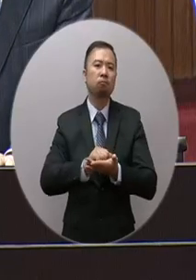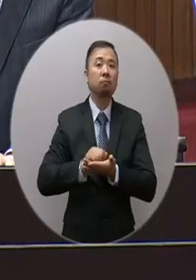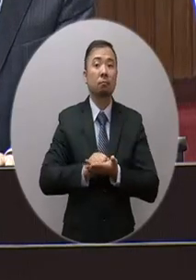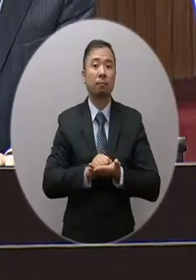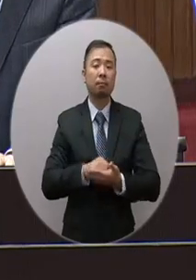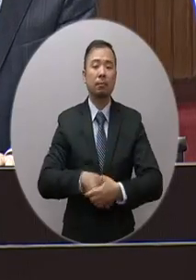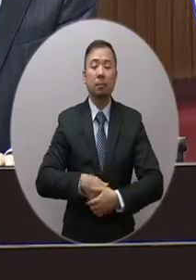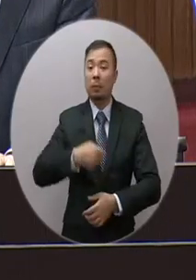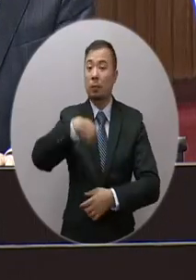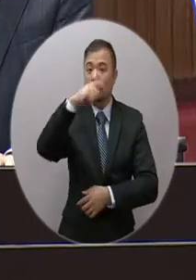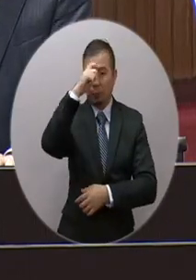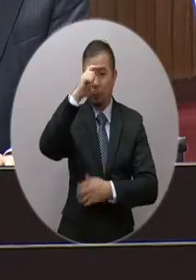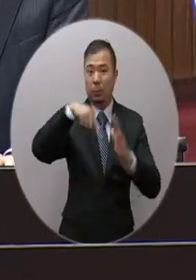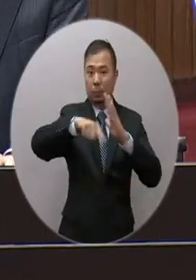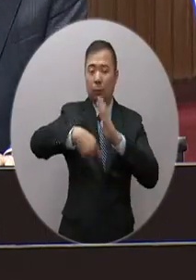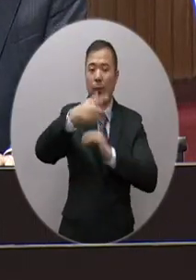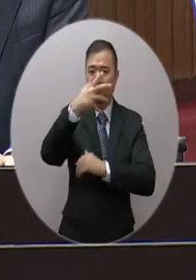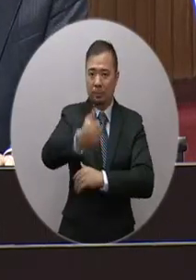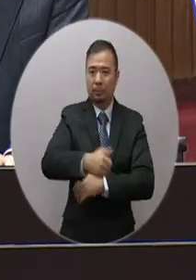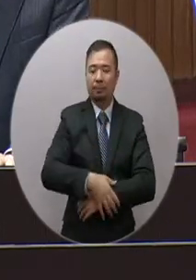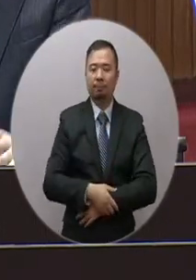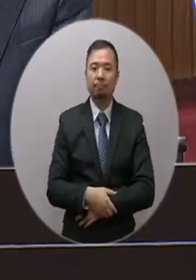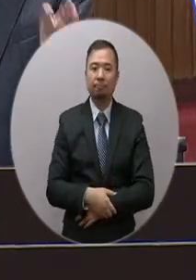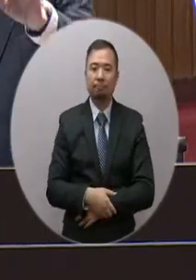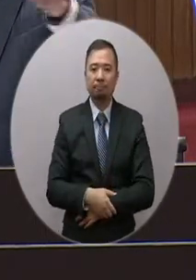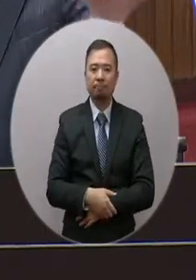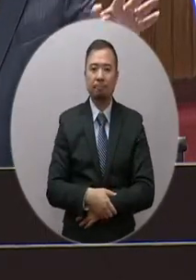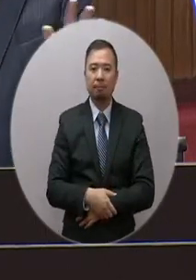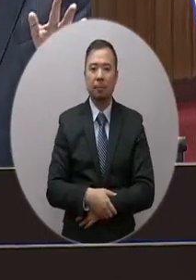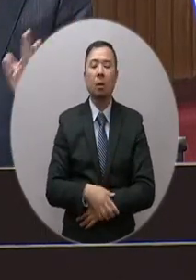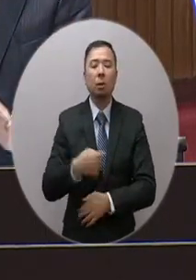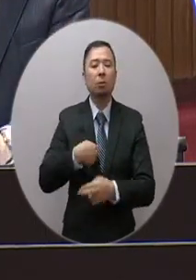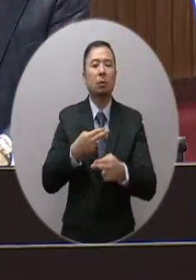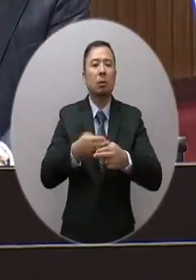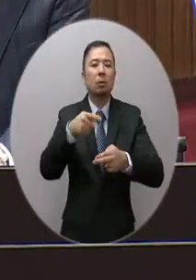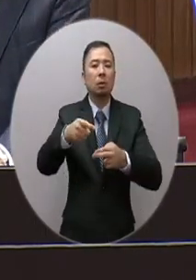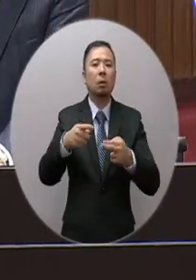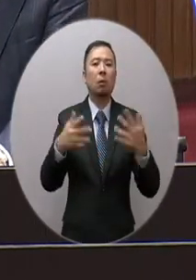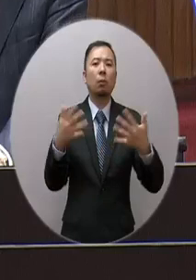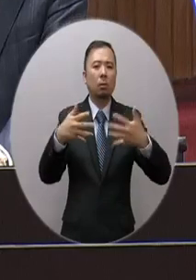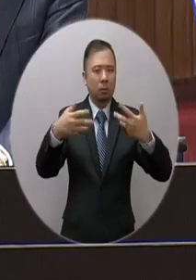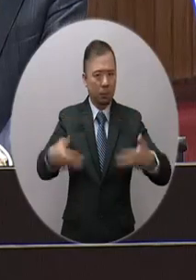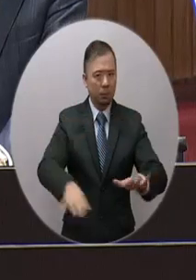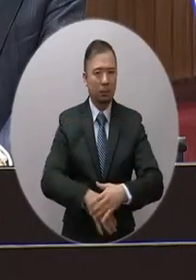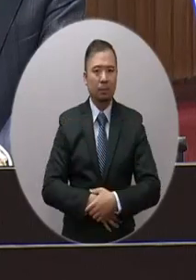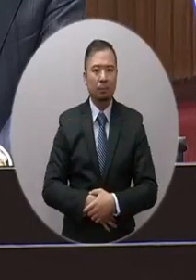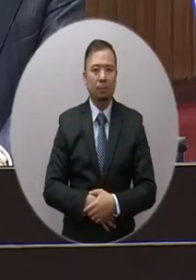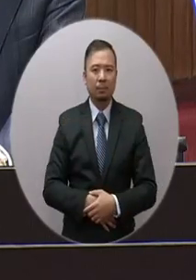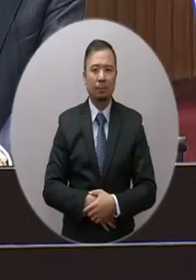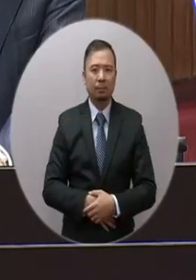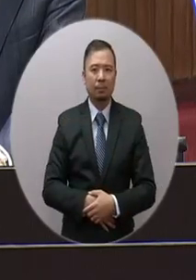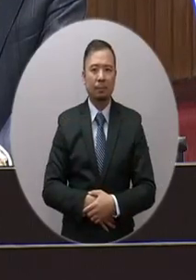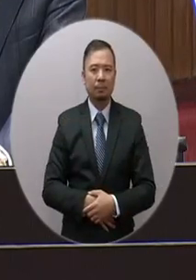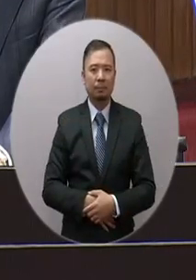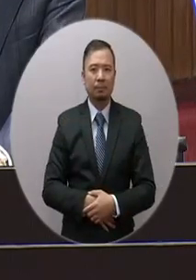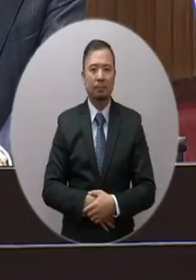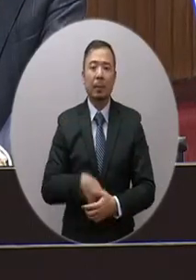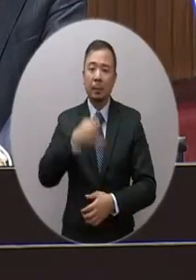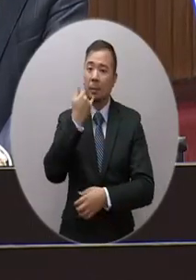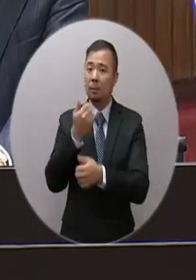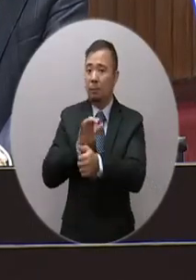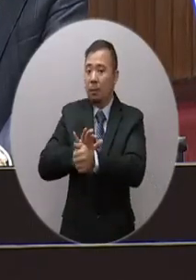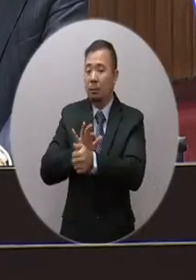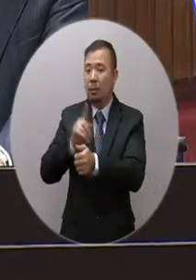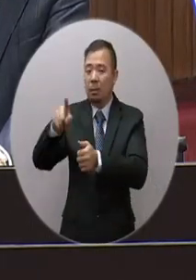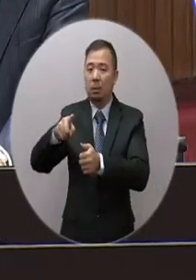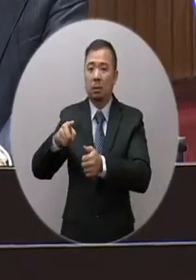一个能够来处理 我相信还有其他很多问题了，当然是能够来帮部落的